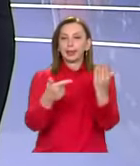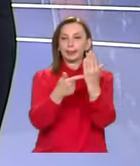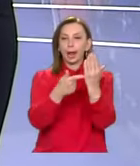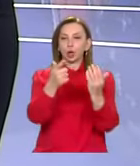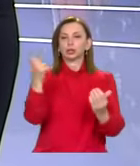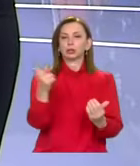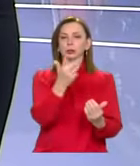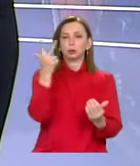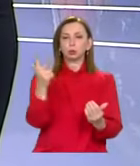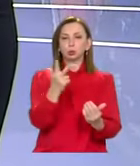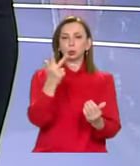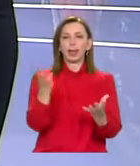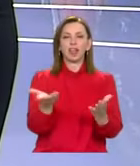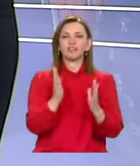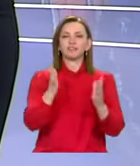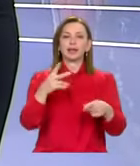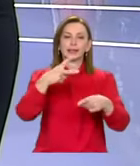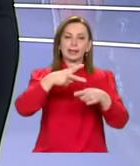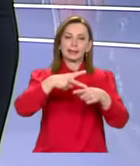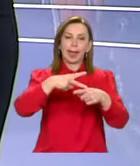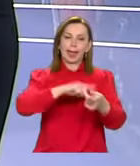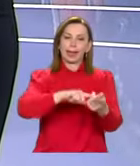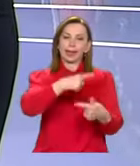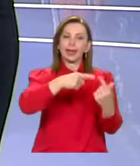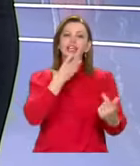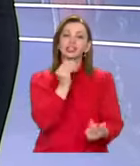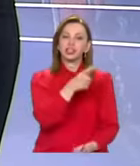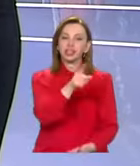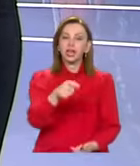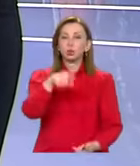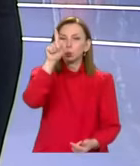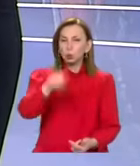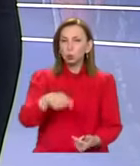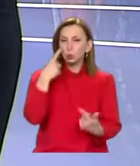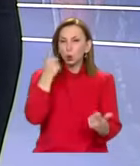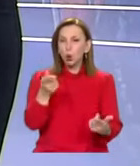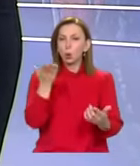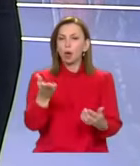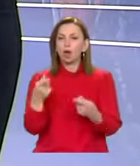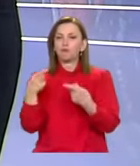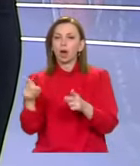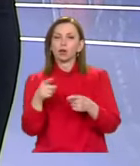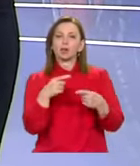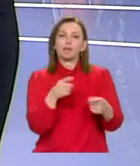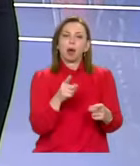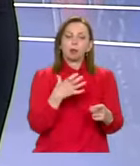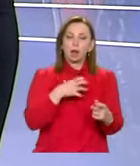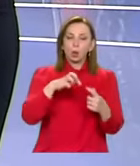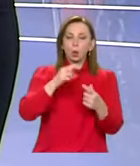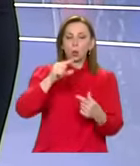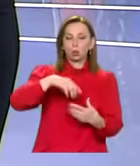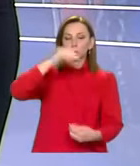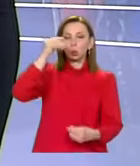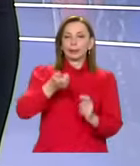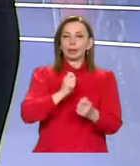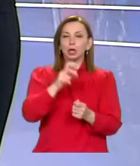Teknolojinin hızlı gelişimi en çok Z kuşağını etkiledi. Öyle ki artık gün içinde bile birbirinden farklı ruh hallerine bürünüyorlar.